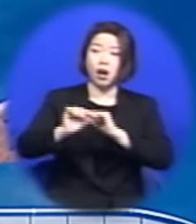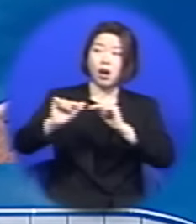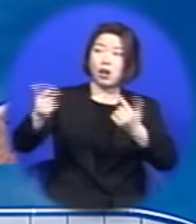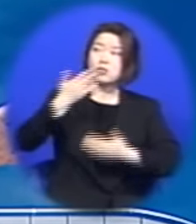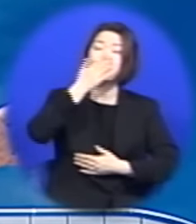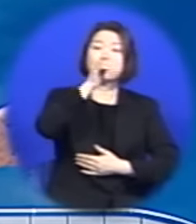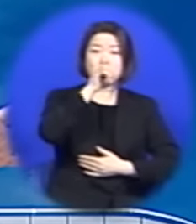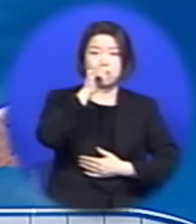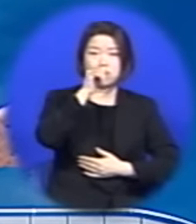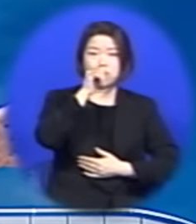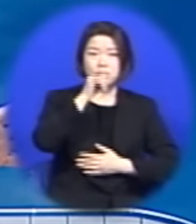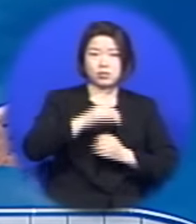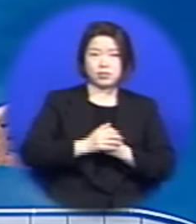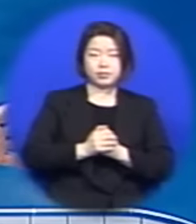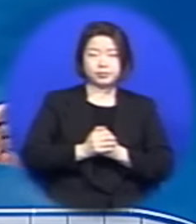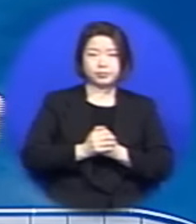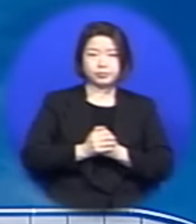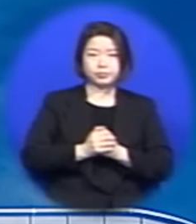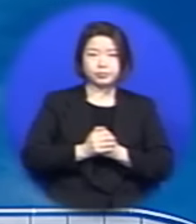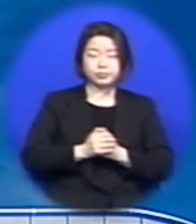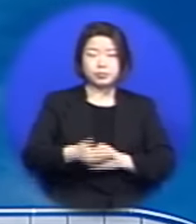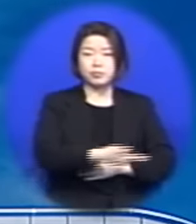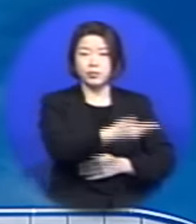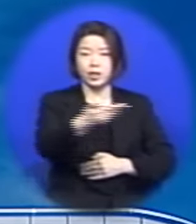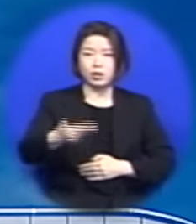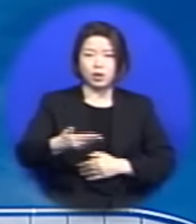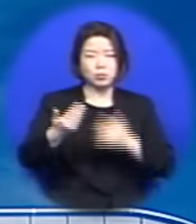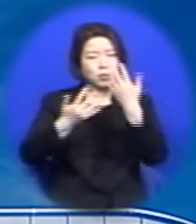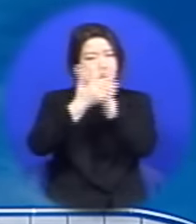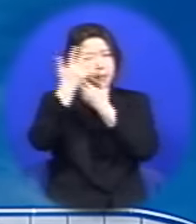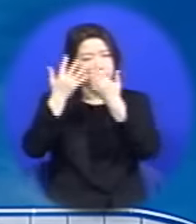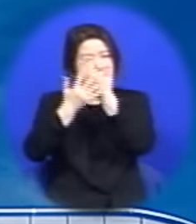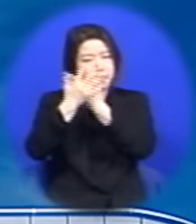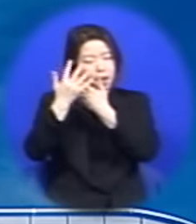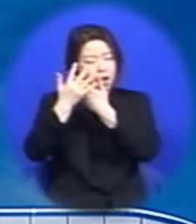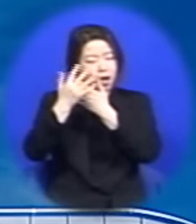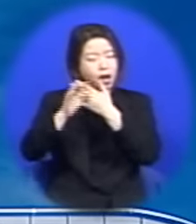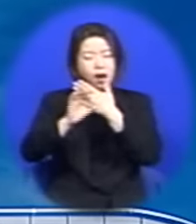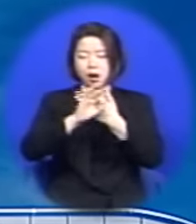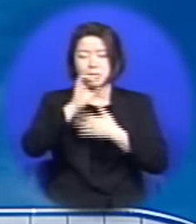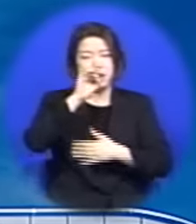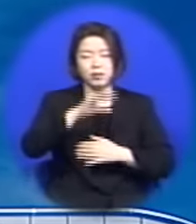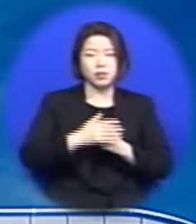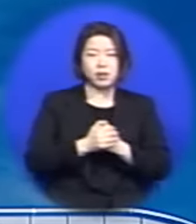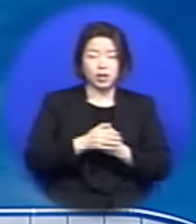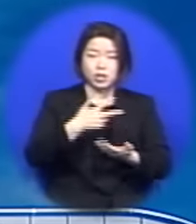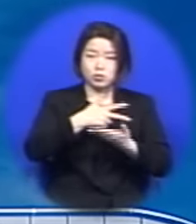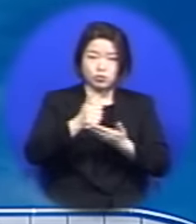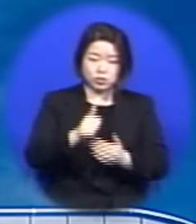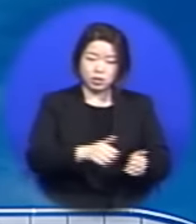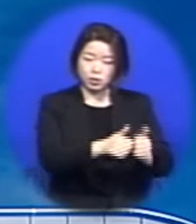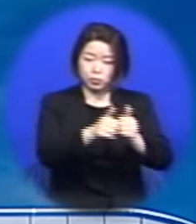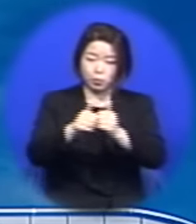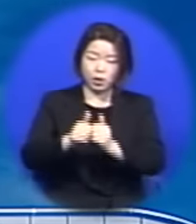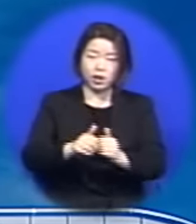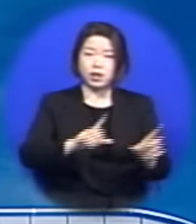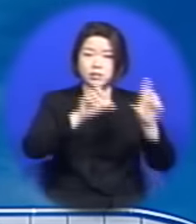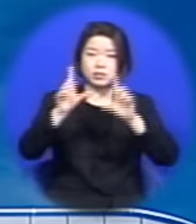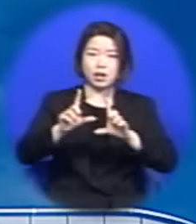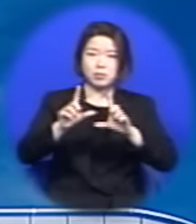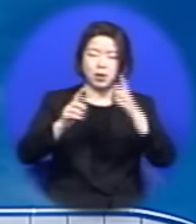있다는 거죠 여러분 막하면 안 됩니다 주님과 동행하는 삶은 절대 막하면 안